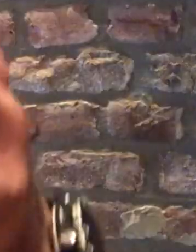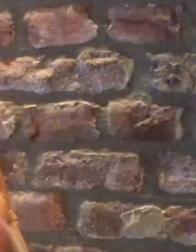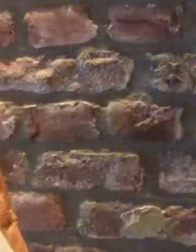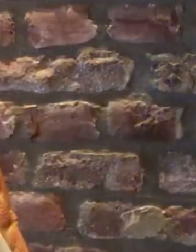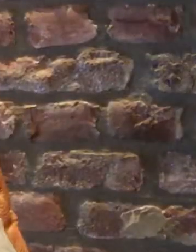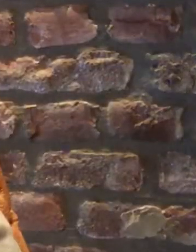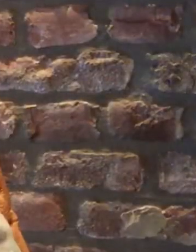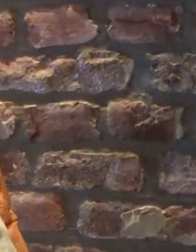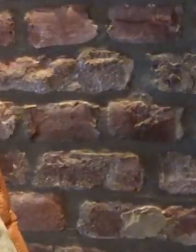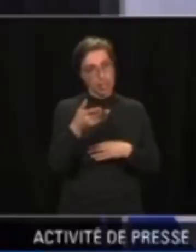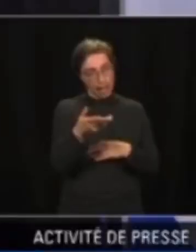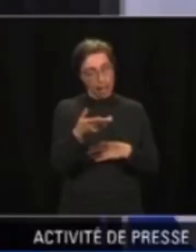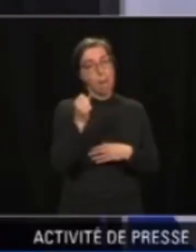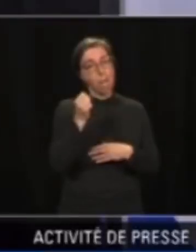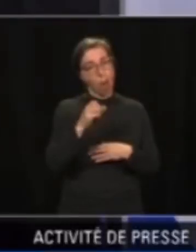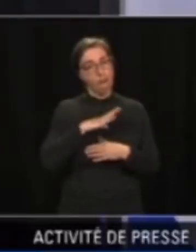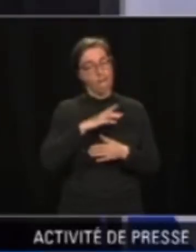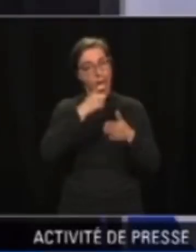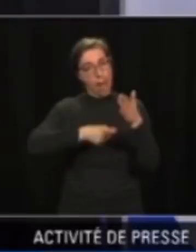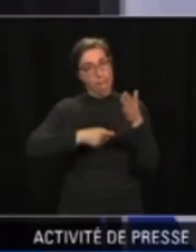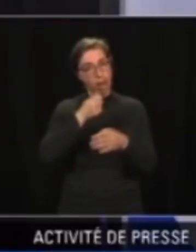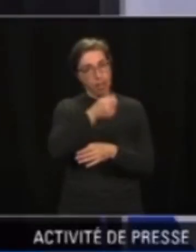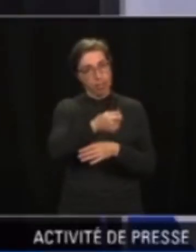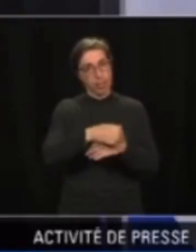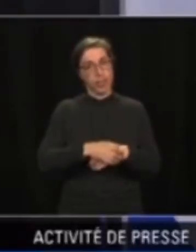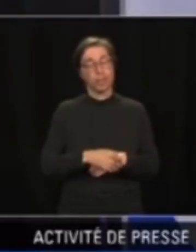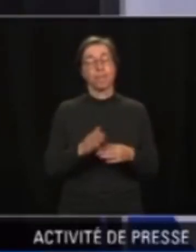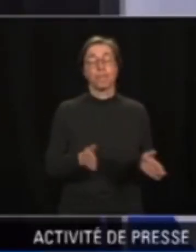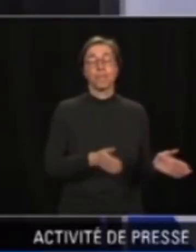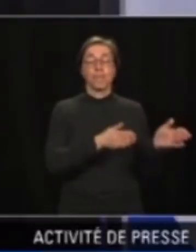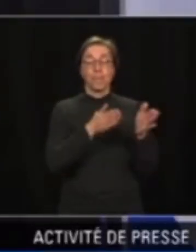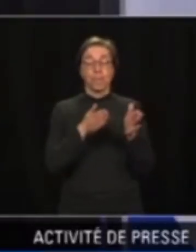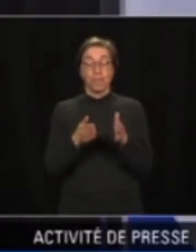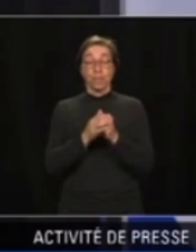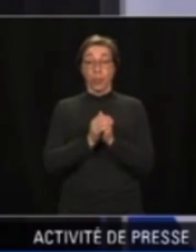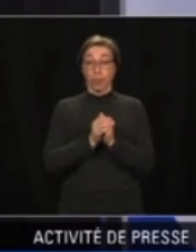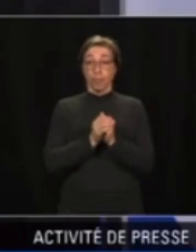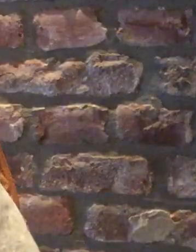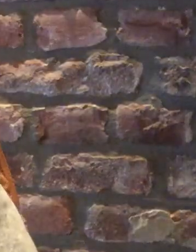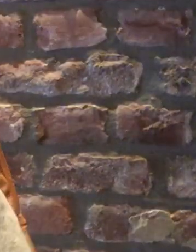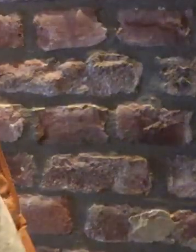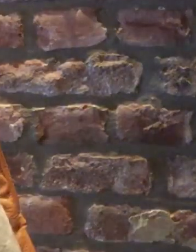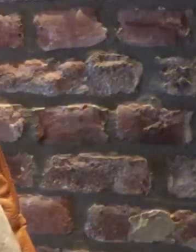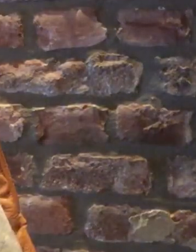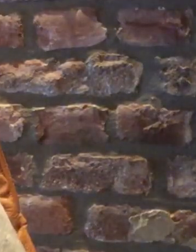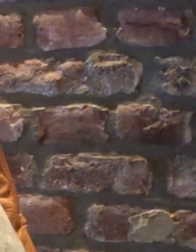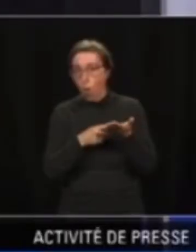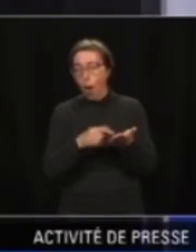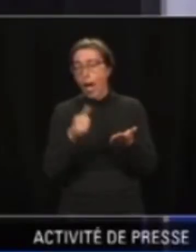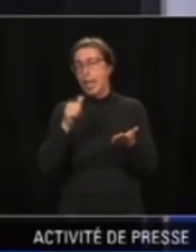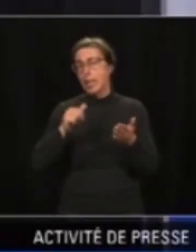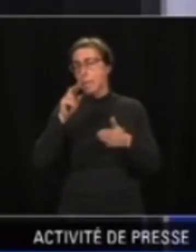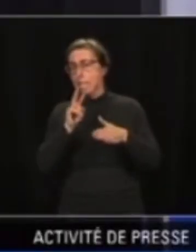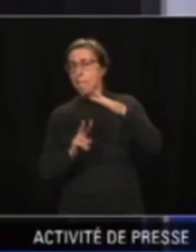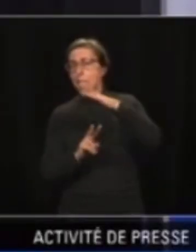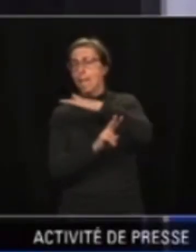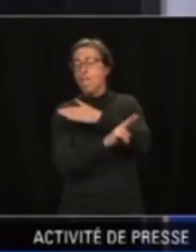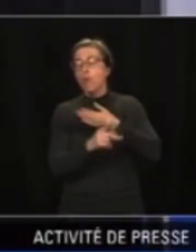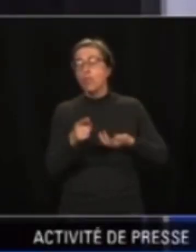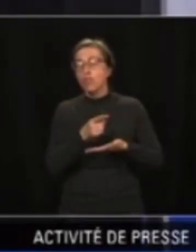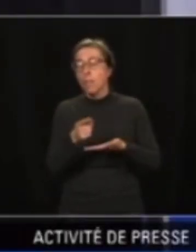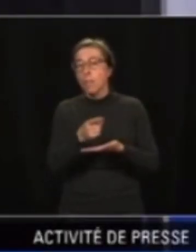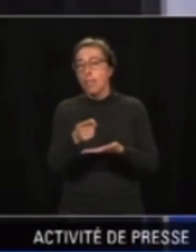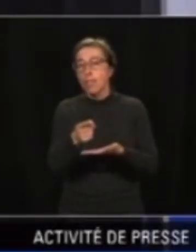bonjour dans l'ensemble du québec dans les sept régions comment ça se passe chez vous ce qu'on voit c'est que la situation